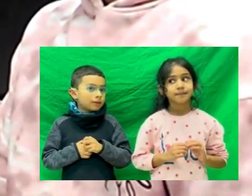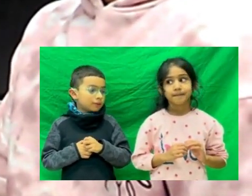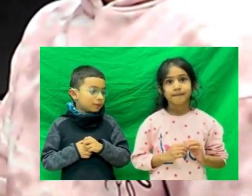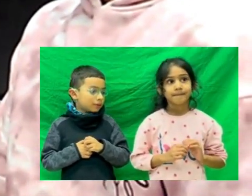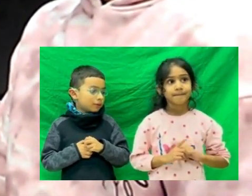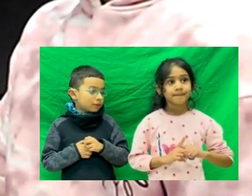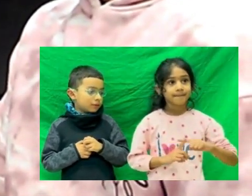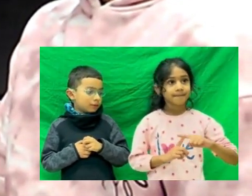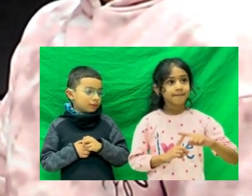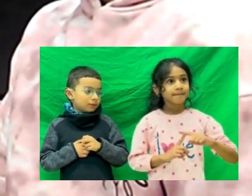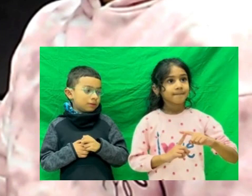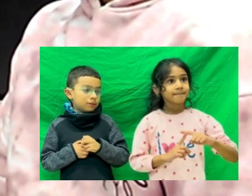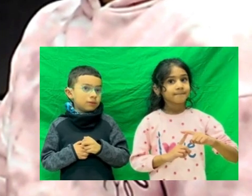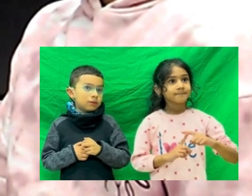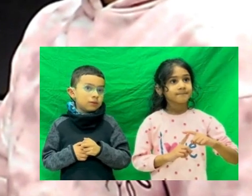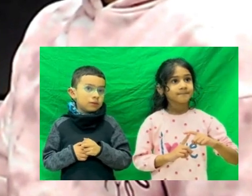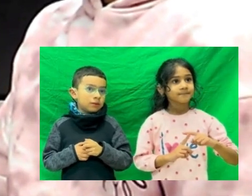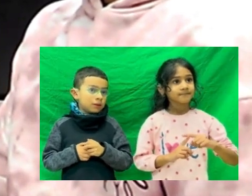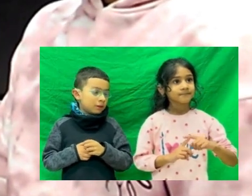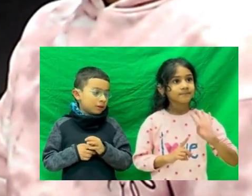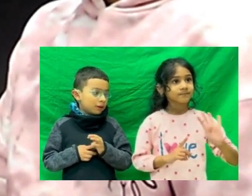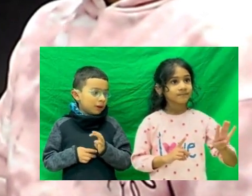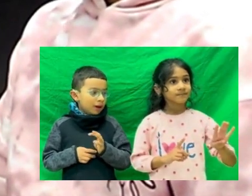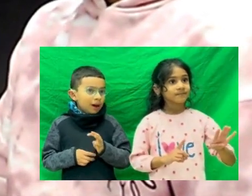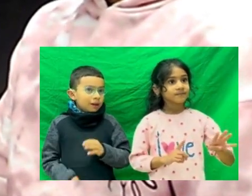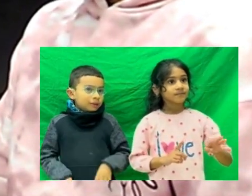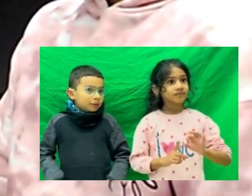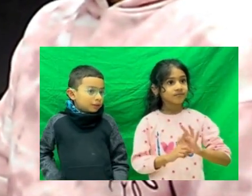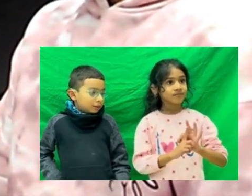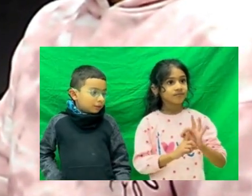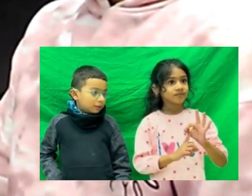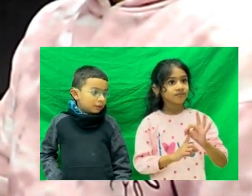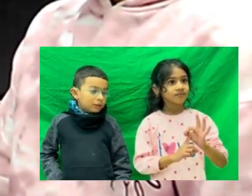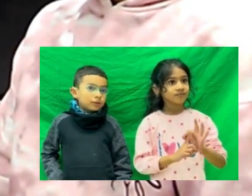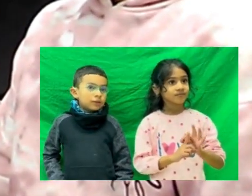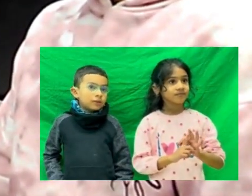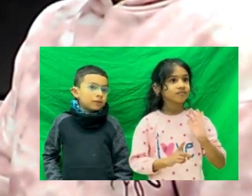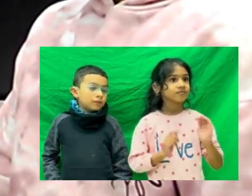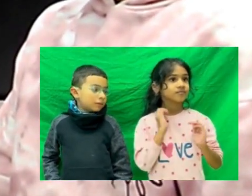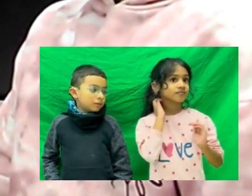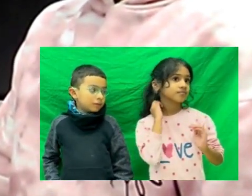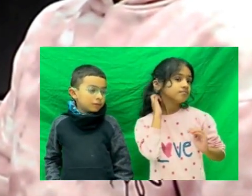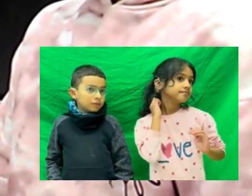eta minimoa 8 gradu iritsiko izango da.